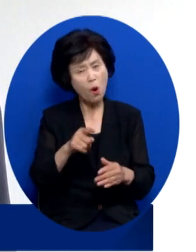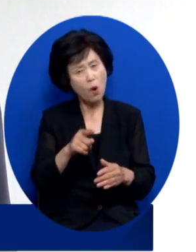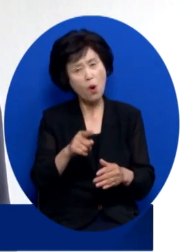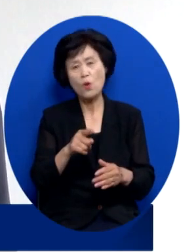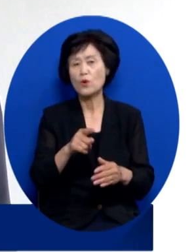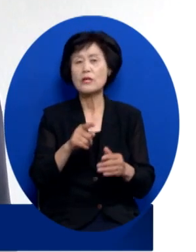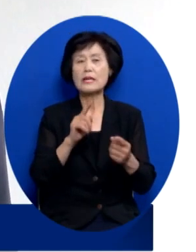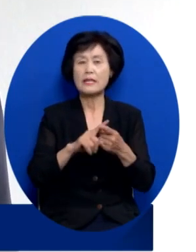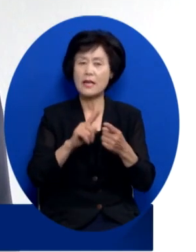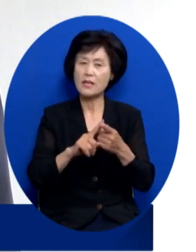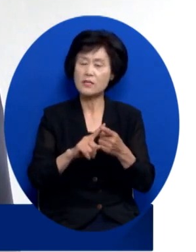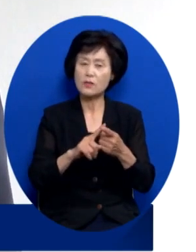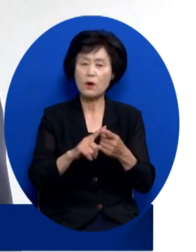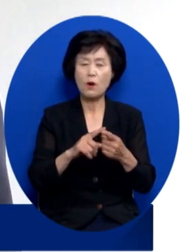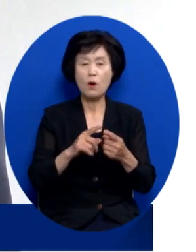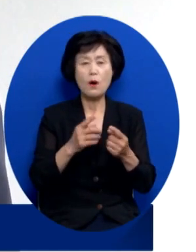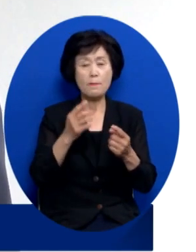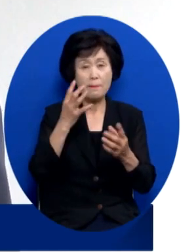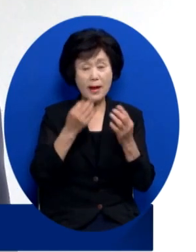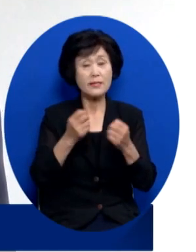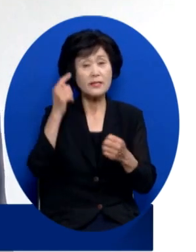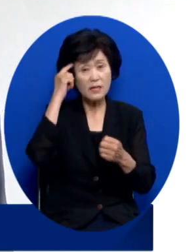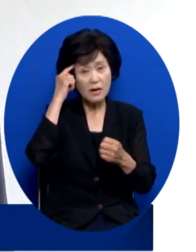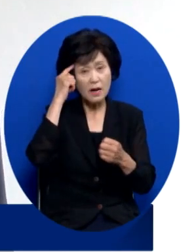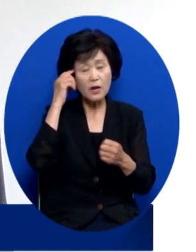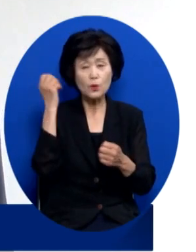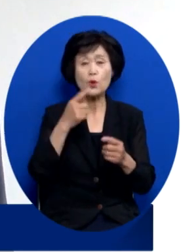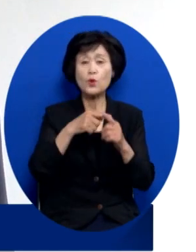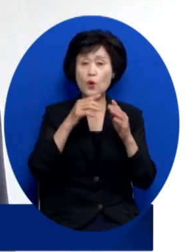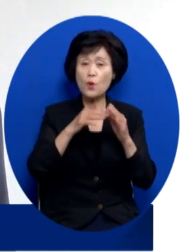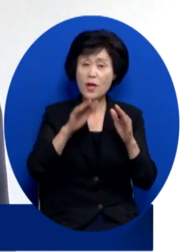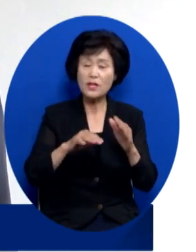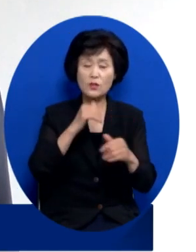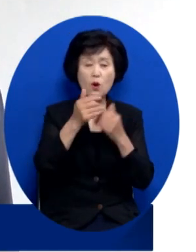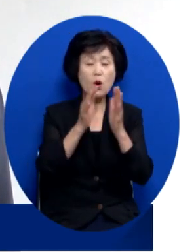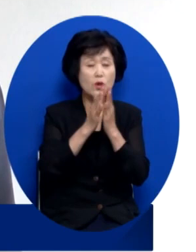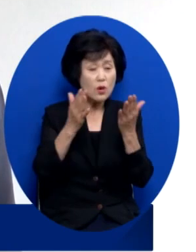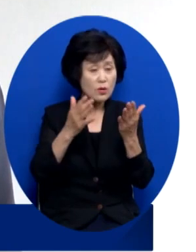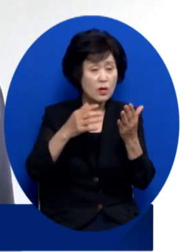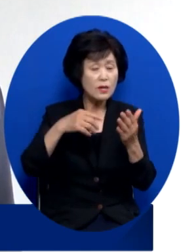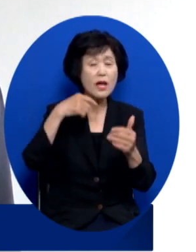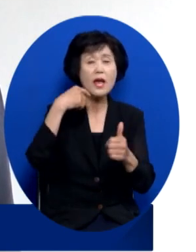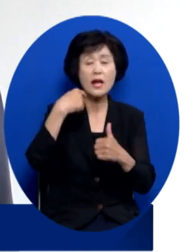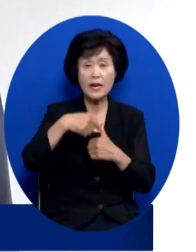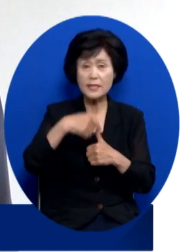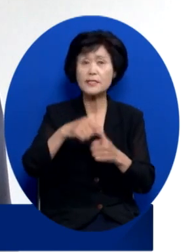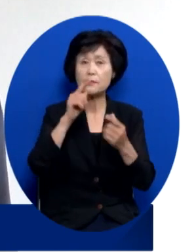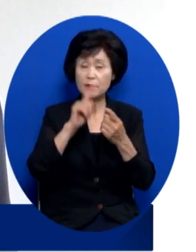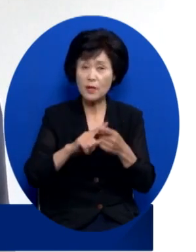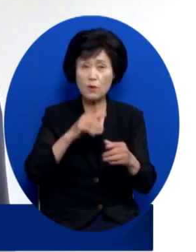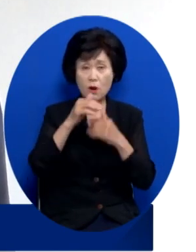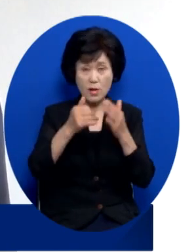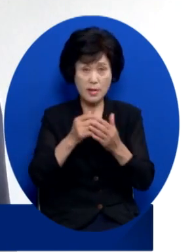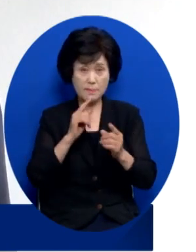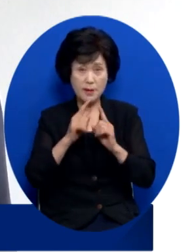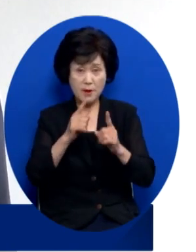그래서 차제의 교회에서도 그동안 성경이 주장하고 성경이 가르치고 하나님께서 말씀하셨던 그 말씀에서 유배된